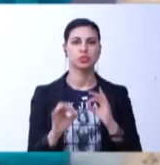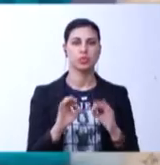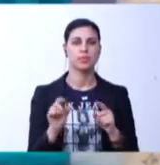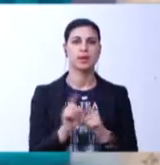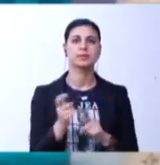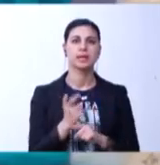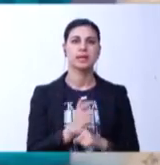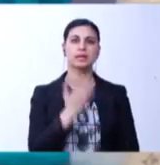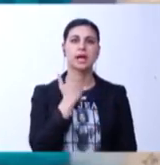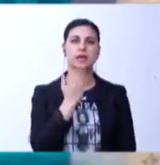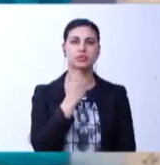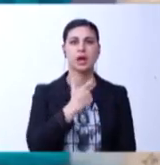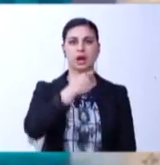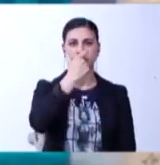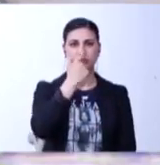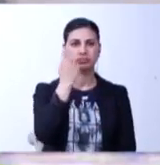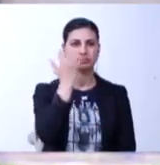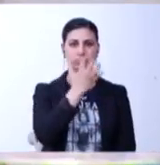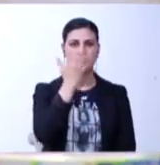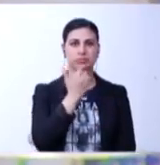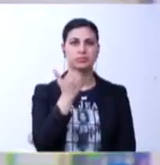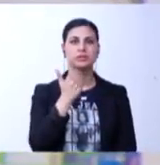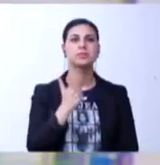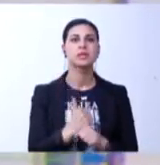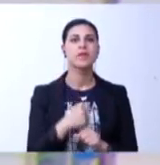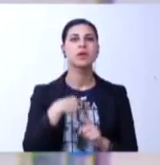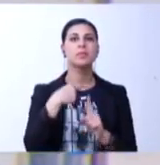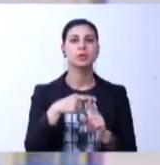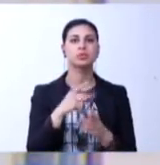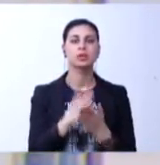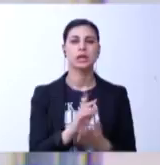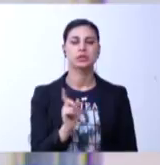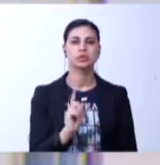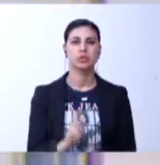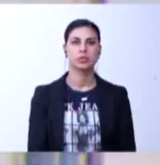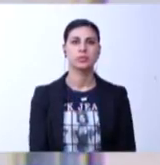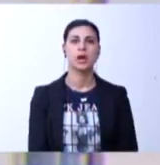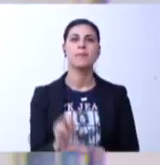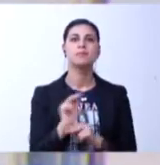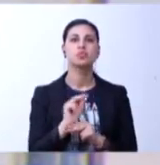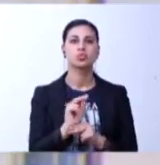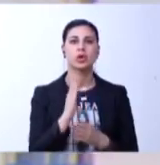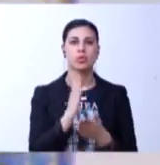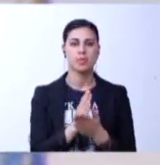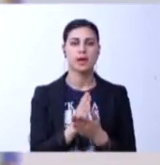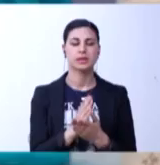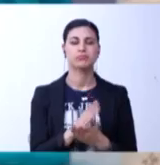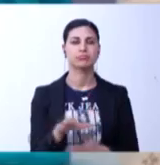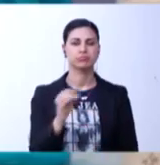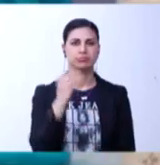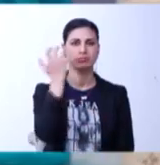ადვილად გამოიყენება და რასაკვირველია მისი მთავარი პლუსი ის არის რომ მკურნალობა მიმდინარეობს ისე